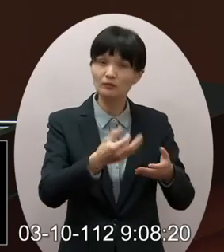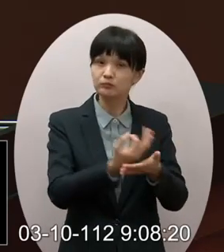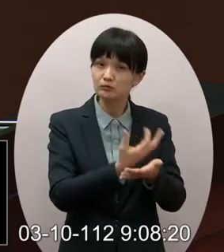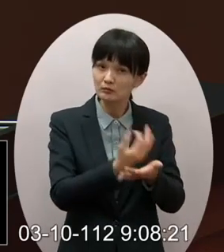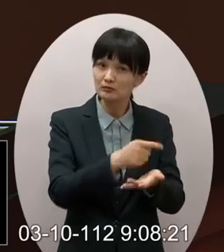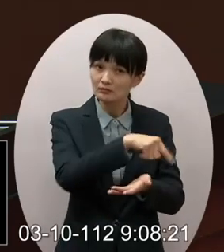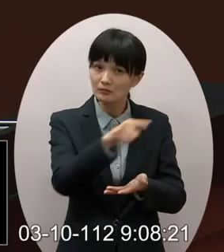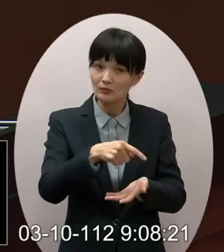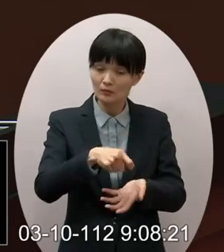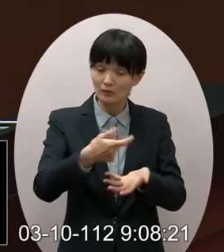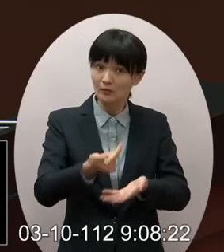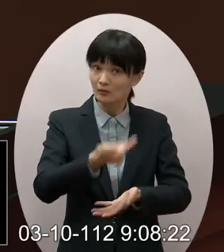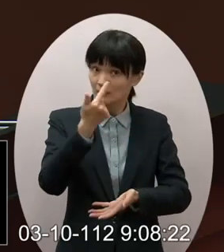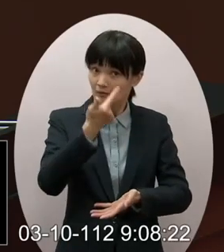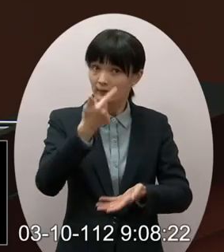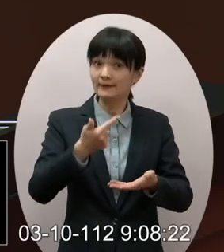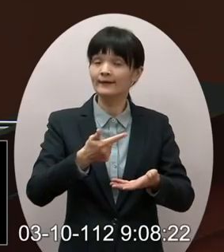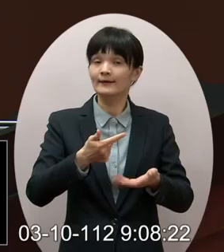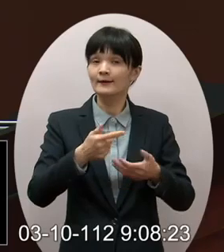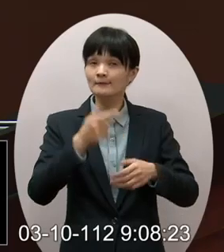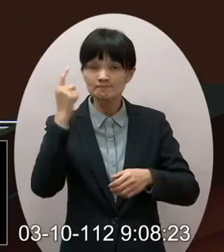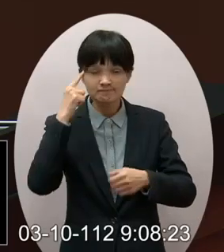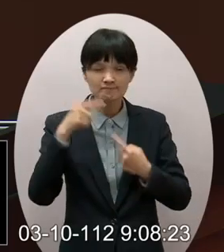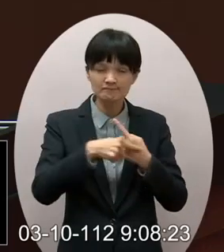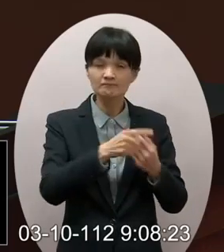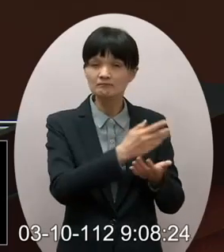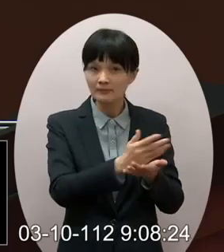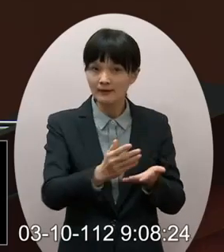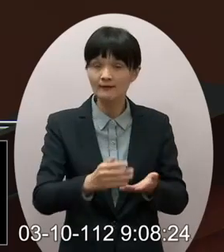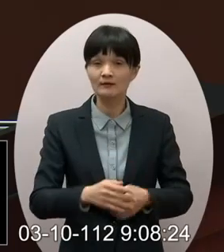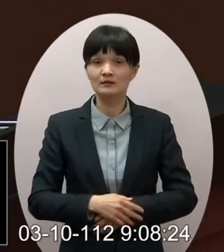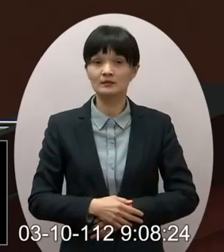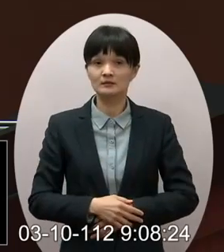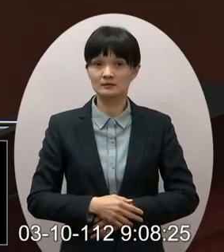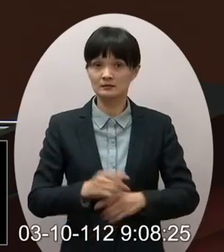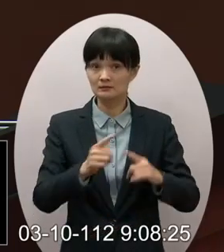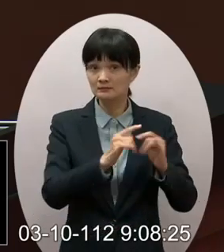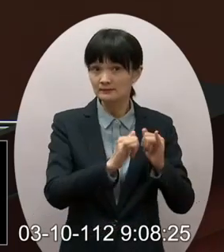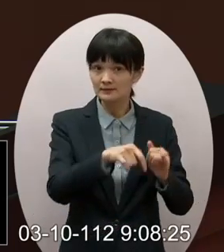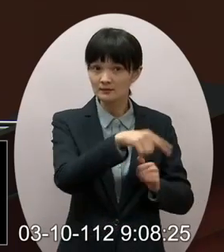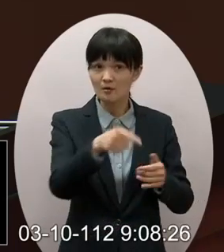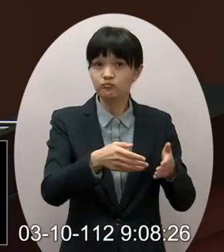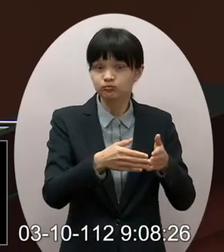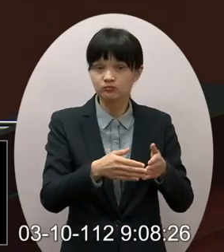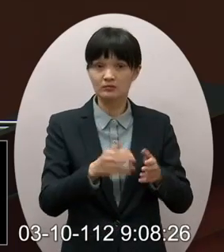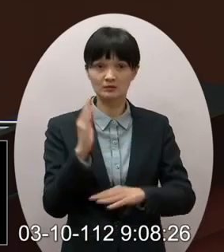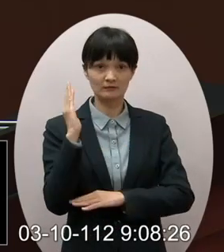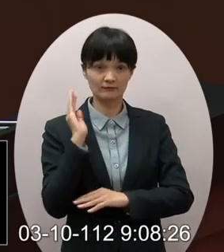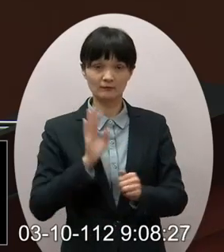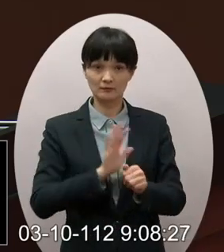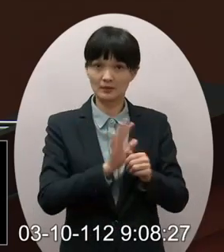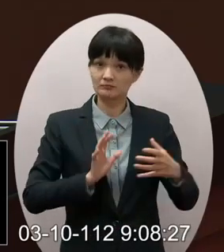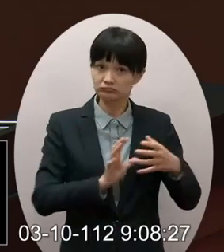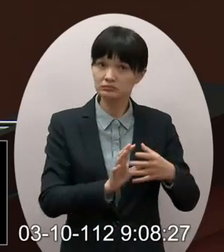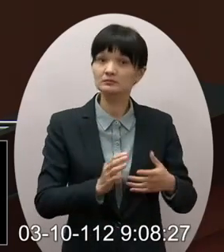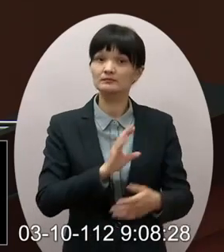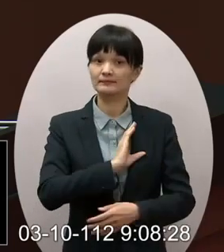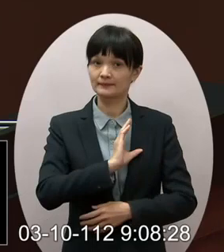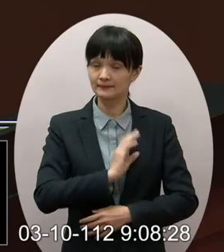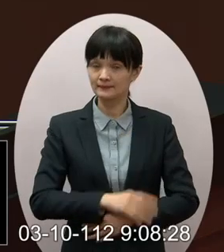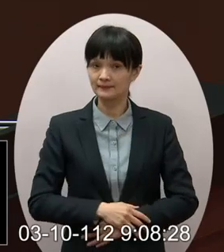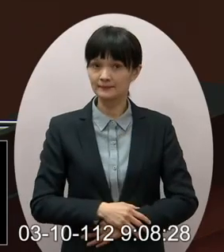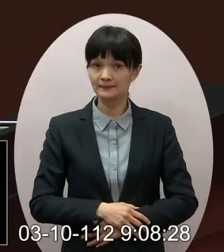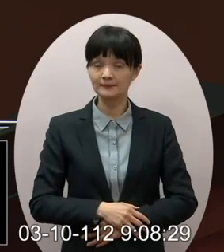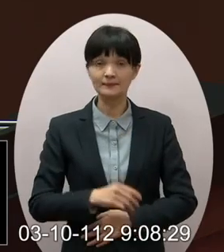能够跟国人站在一起。人民的小事都应该是政府的大事，好好的解决民生的问题。